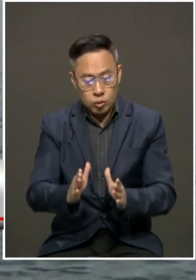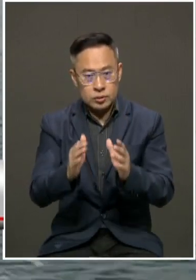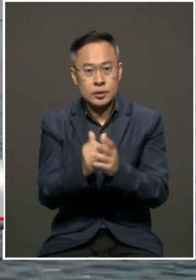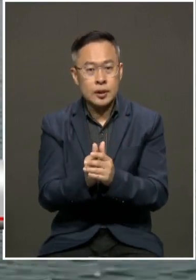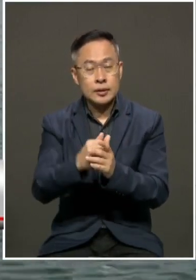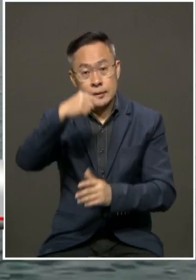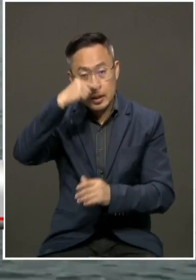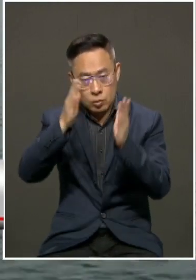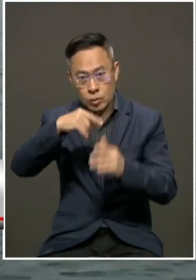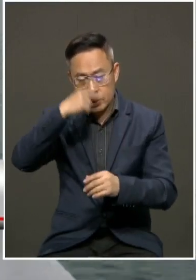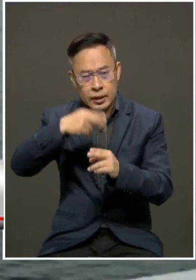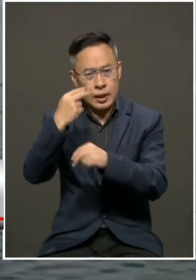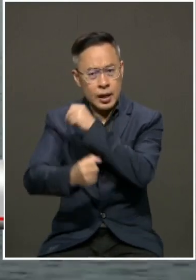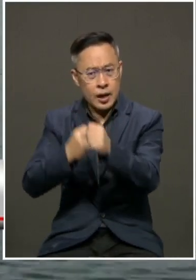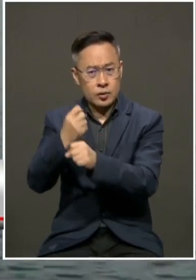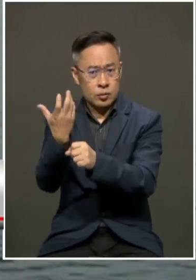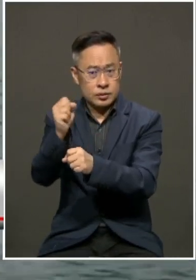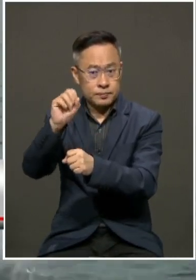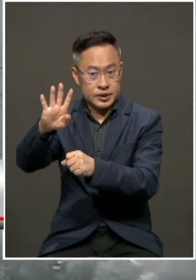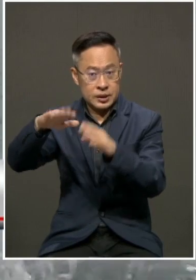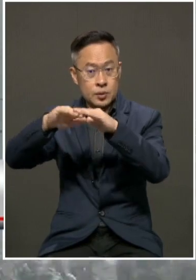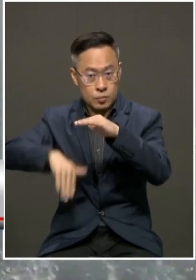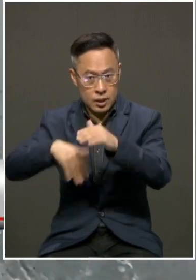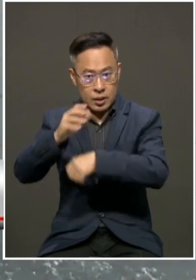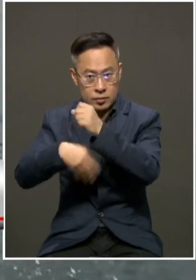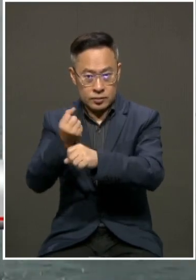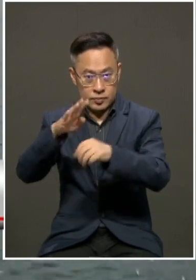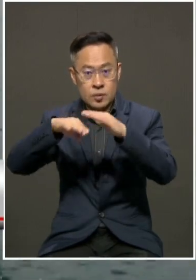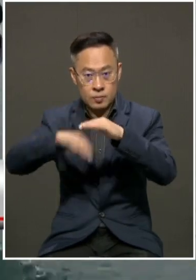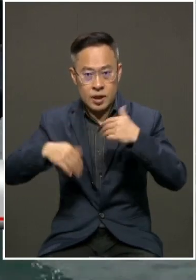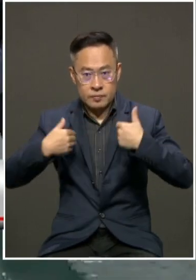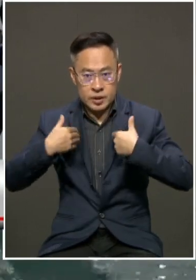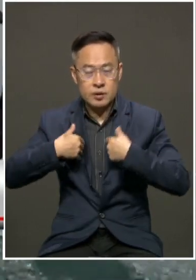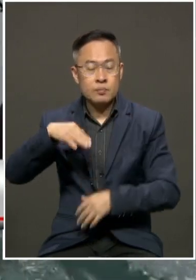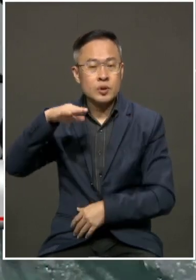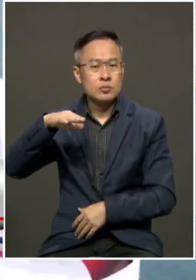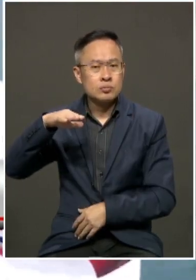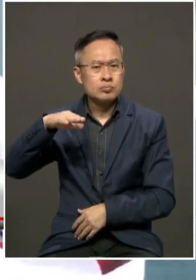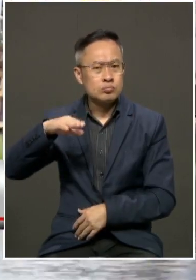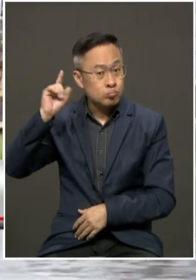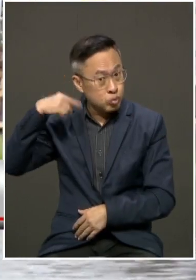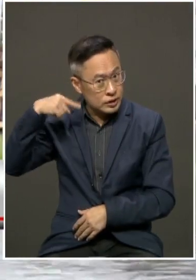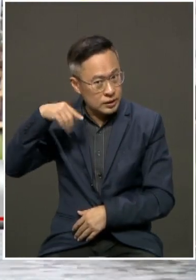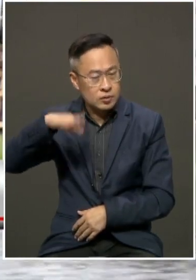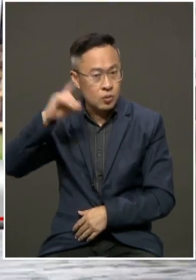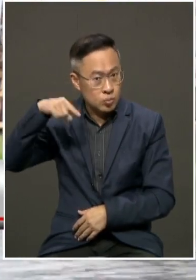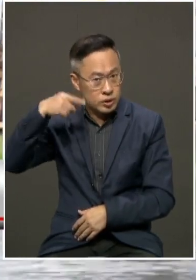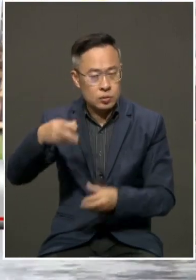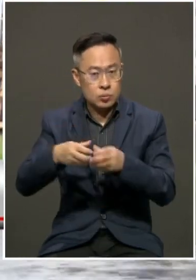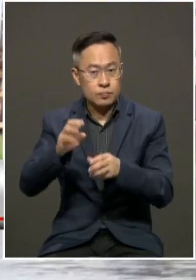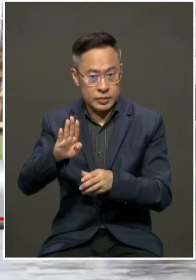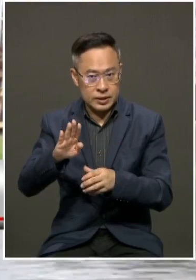นักเว็บบอร์ดไทยค่ะอยู่ที่รุ่นอายุต่ำกว่า 14ปีแล้วก็เป็นเอ่อประเภทหญิงนะคะในกลุ่ม B